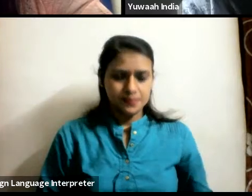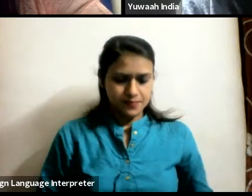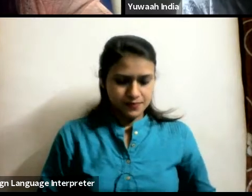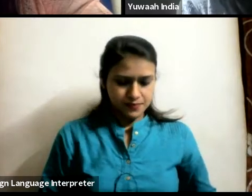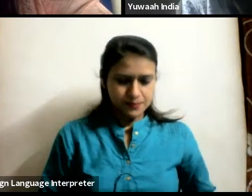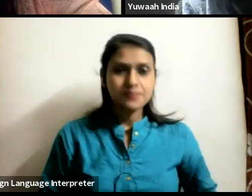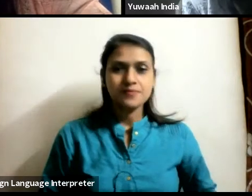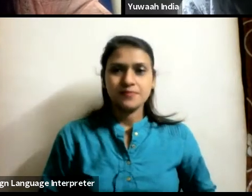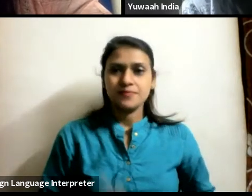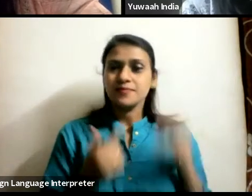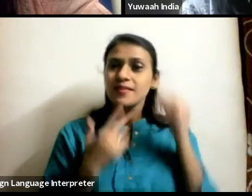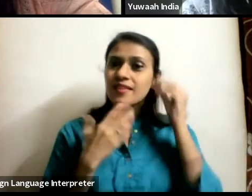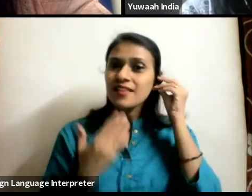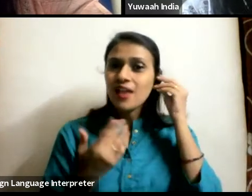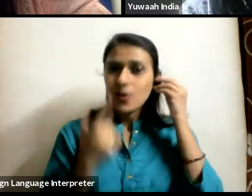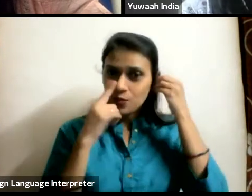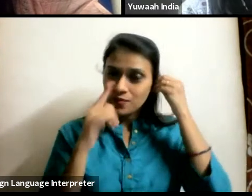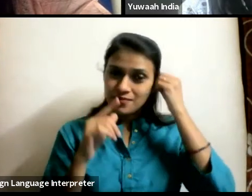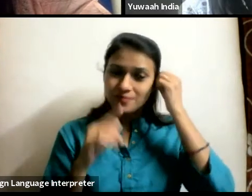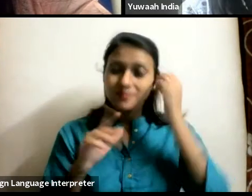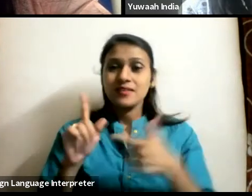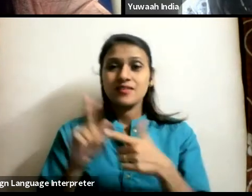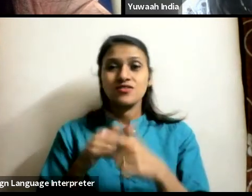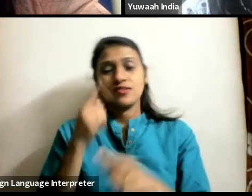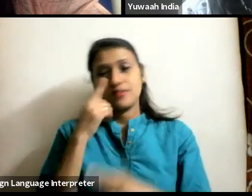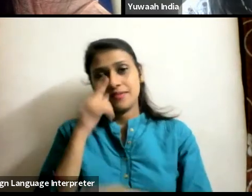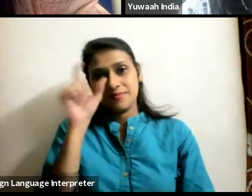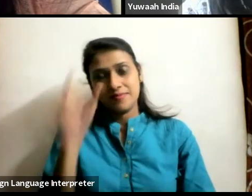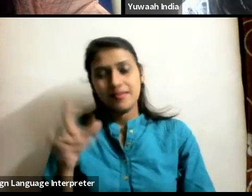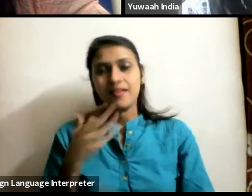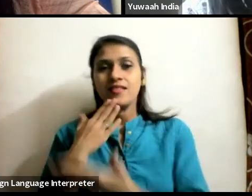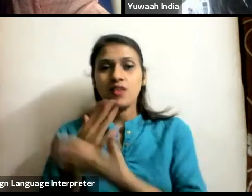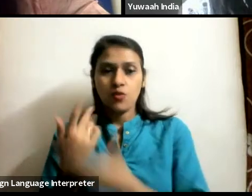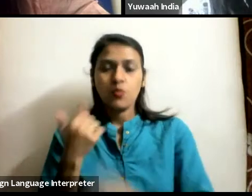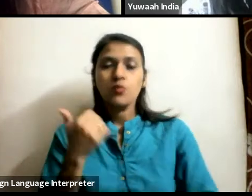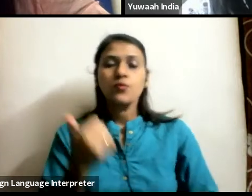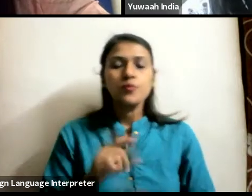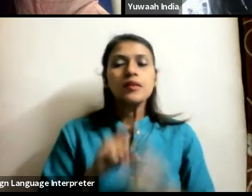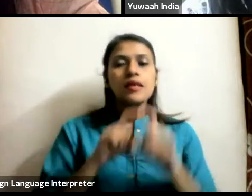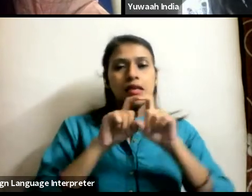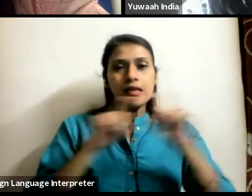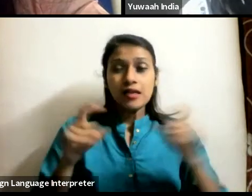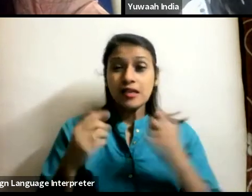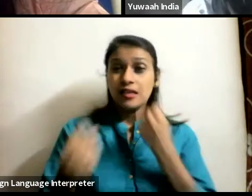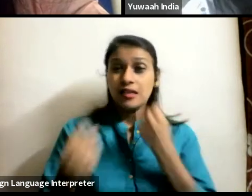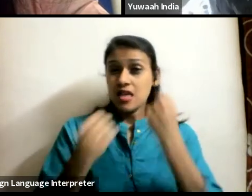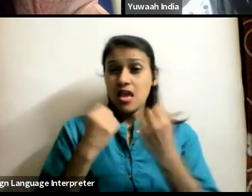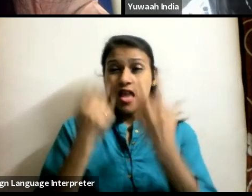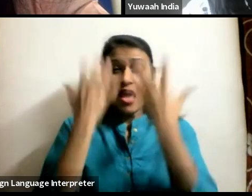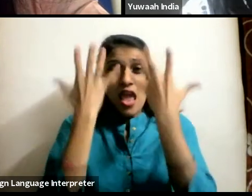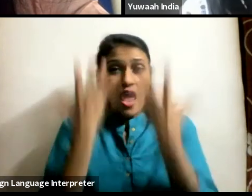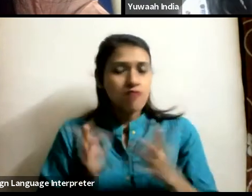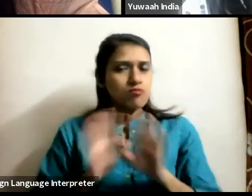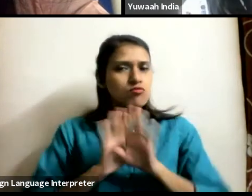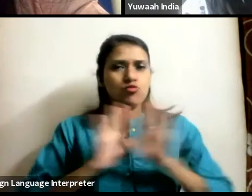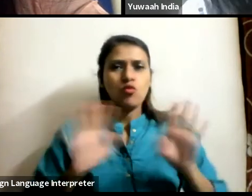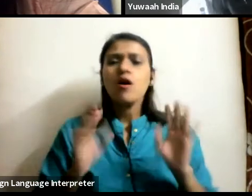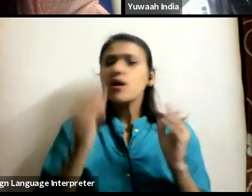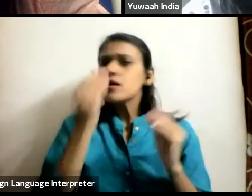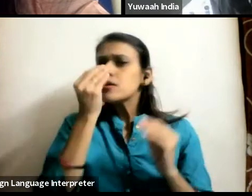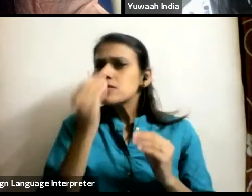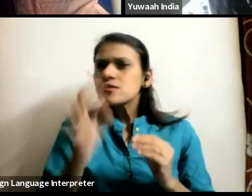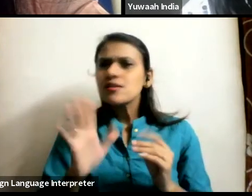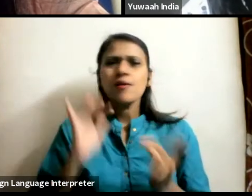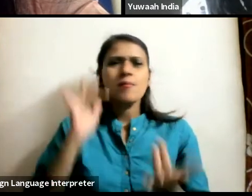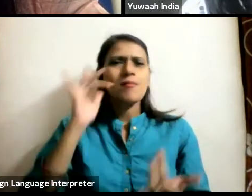ग्रेट, थैंक यू डॉक्टर जयंती. तो ज्यादा स्ट्रेन वाला एक्सरसाइज मत करिए, जो आसानी से होता है